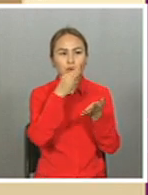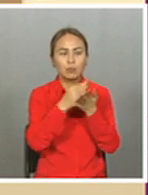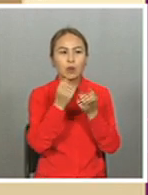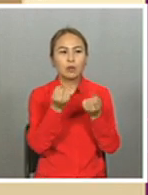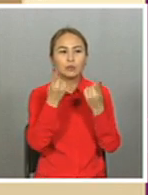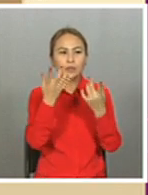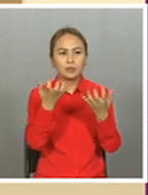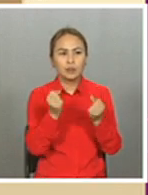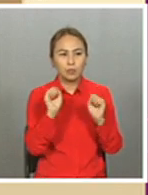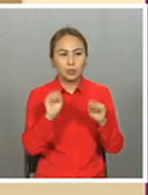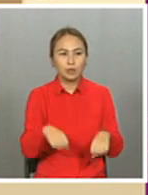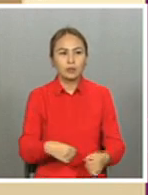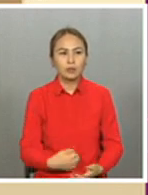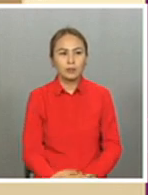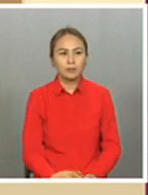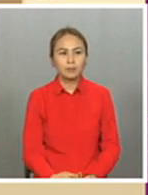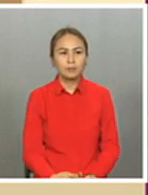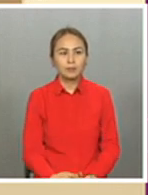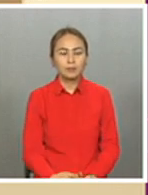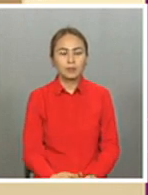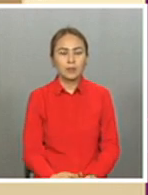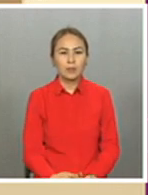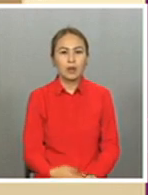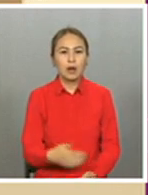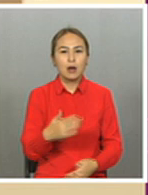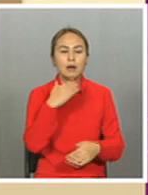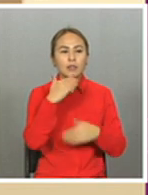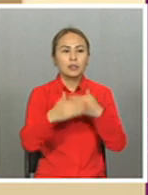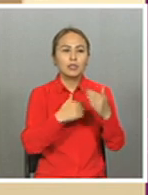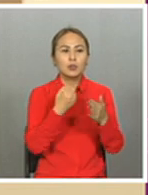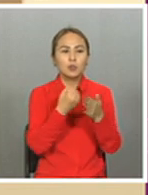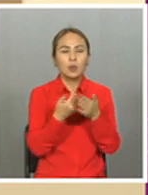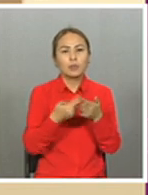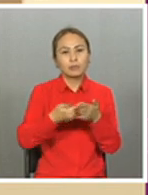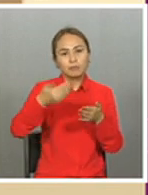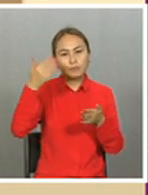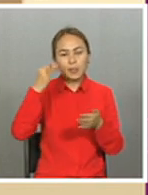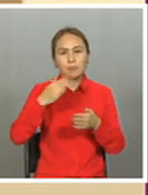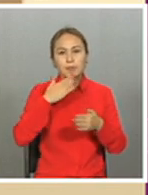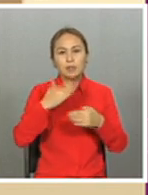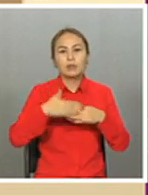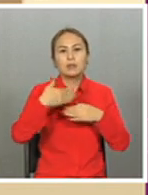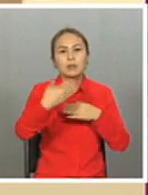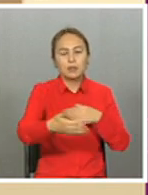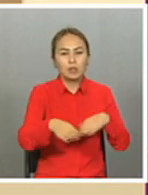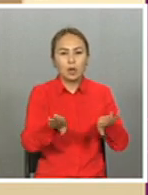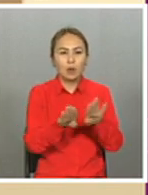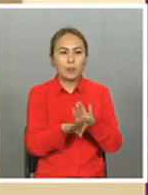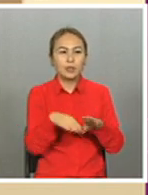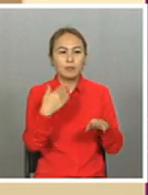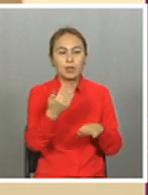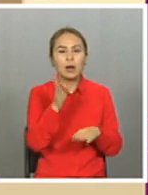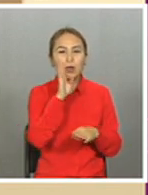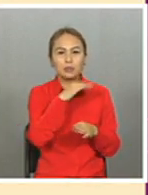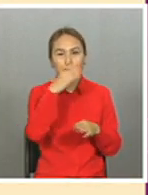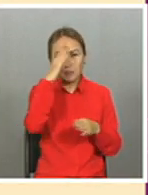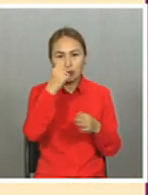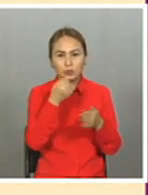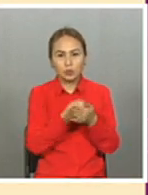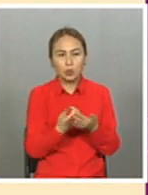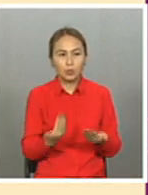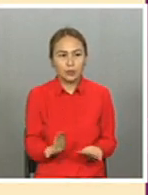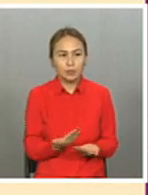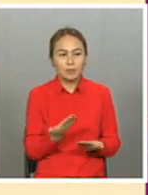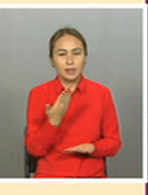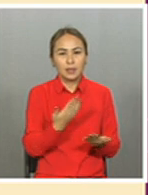болады? Балам, арғаталарым саған дейін, және бізге дейін, яғни мына атананға дейін өмір сүрген. Егер